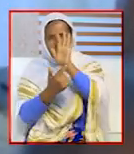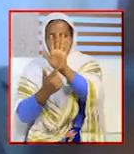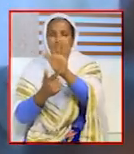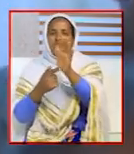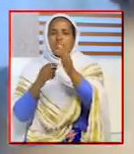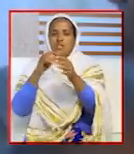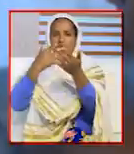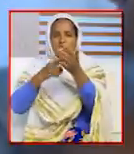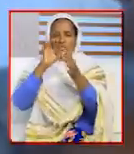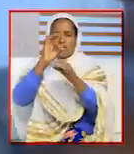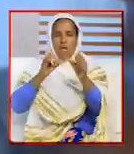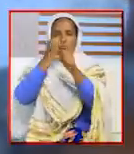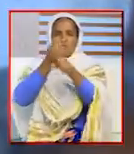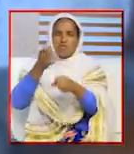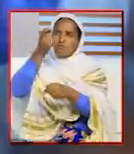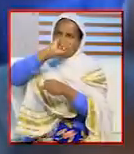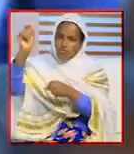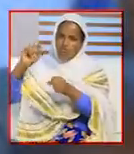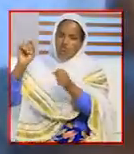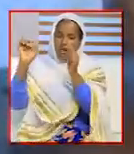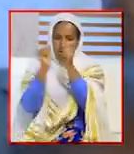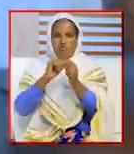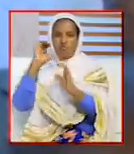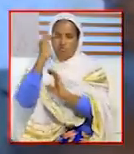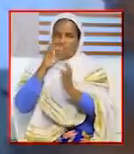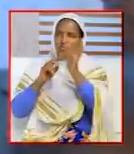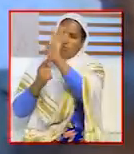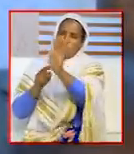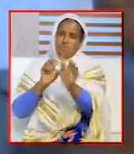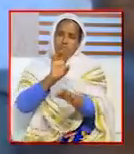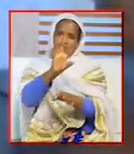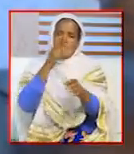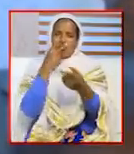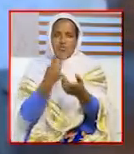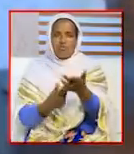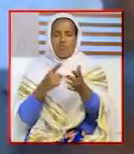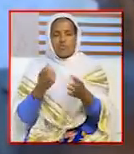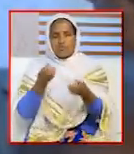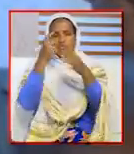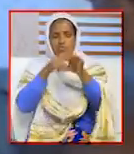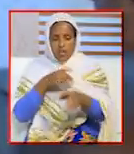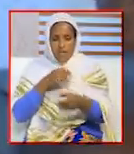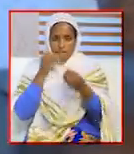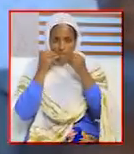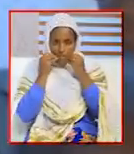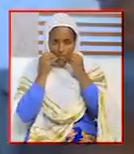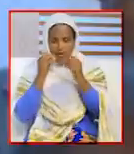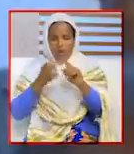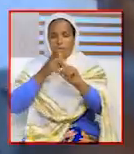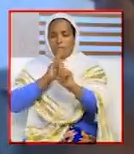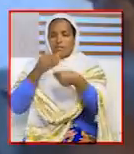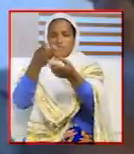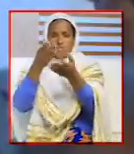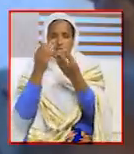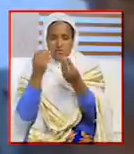ከዘጠኝ ዓመት ከዛ ወደዛ ደግሞ በጽሁፍና በቪዲዮ ነው የሚያስተምሩት። አሁን ብዙ ጊዜ እኔ በቤቴ ራሱ መመለስ